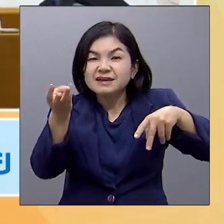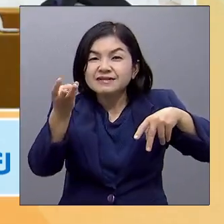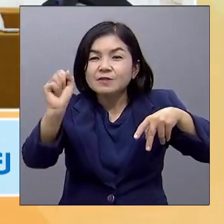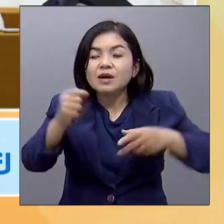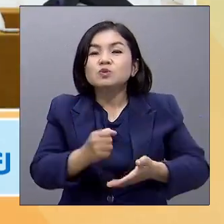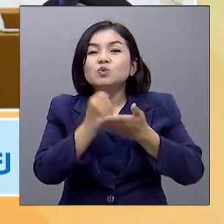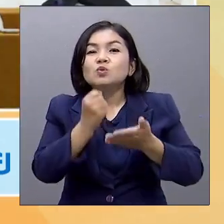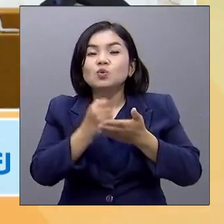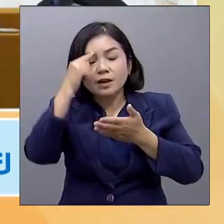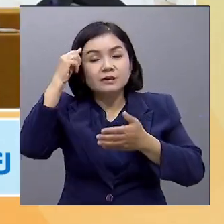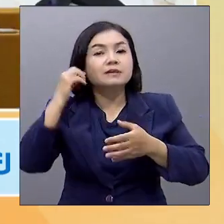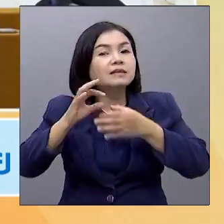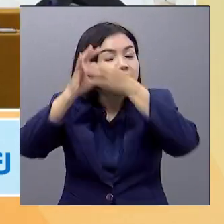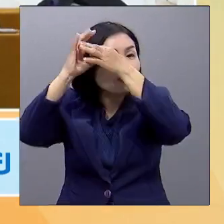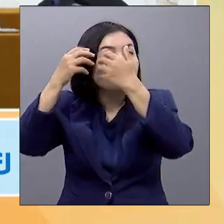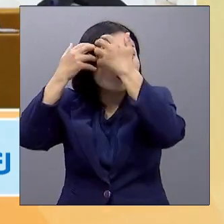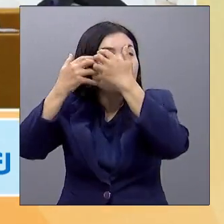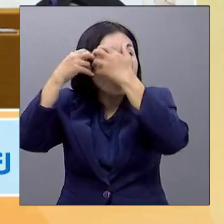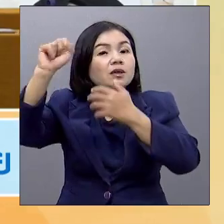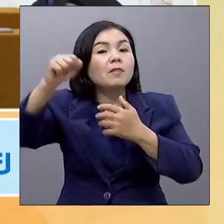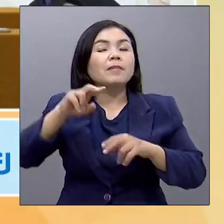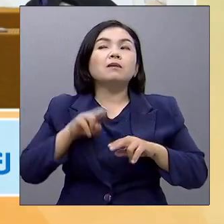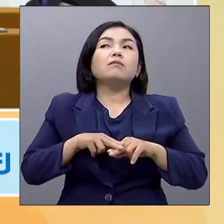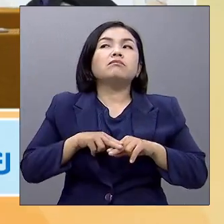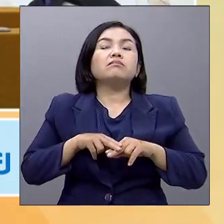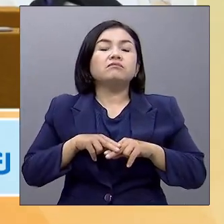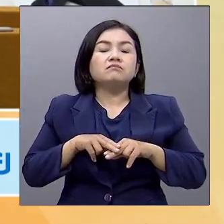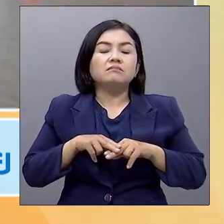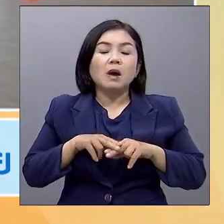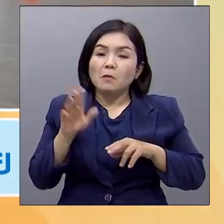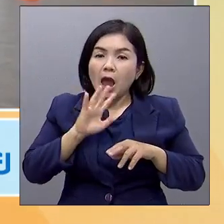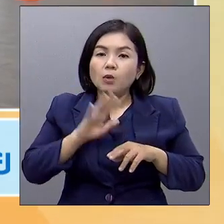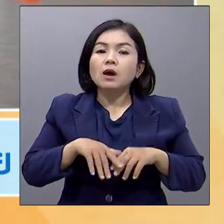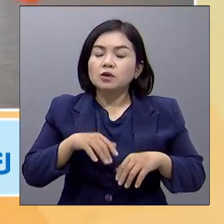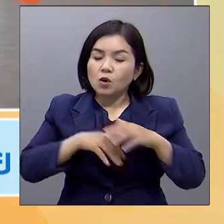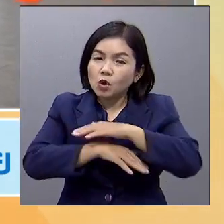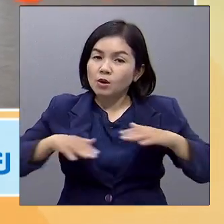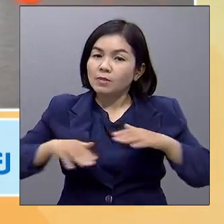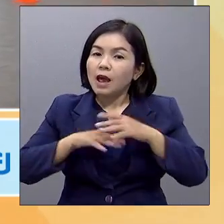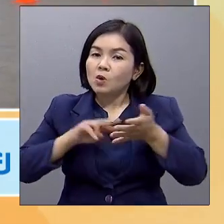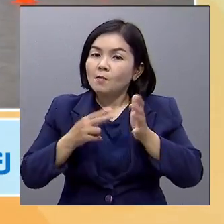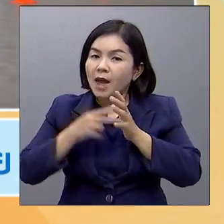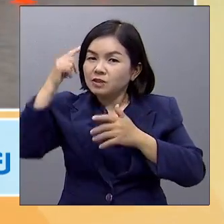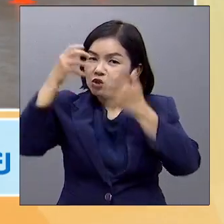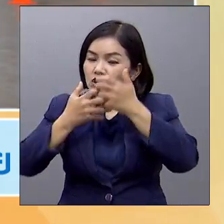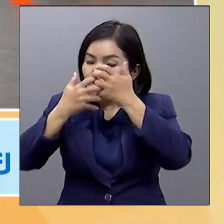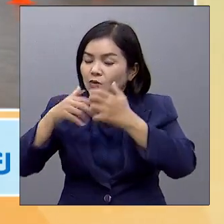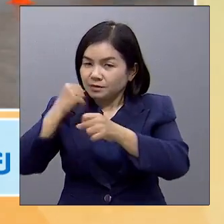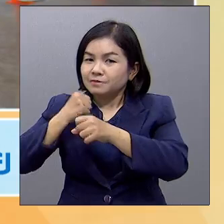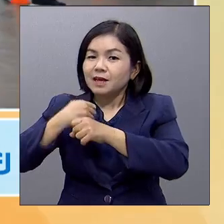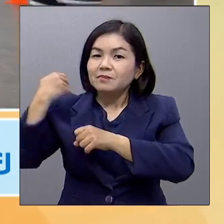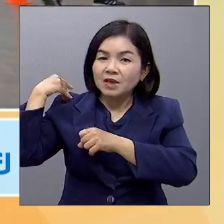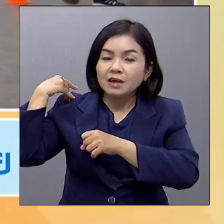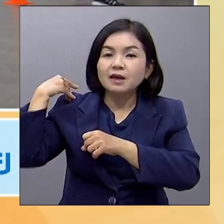นก็จะส่งผลไปยงสมองไมแช่นู่ ๆเพราทุครั้งทเราขยับรางกาย Student มีการกํานเสมือการควบคุ